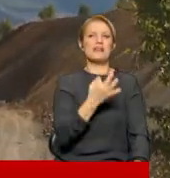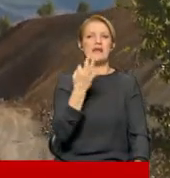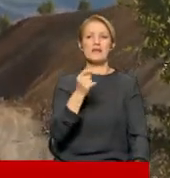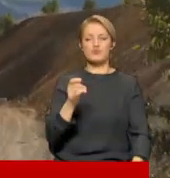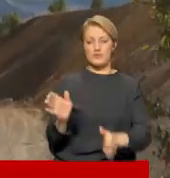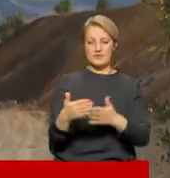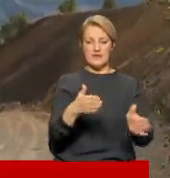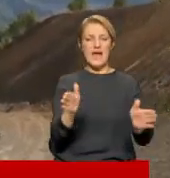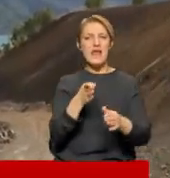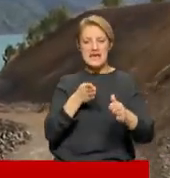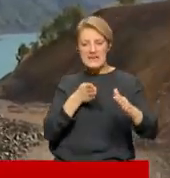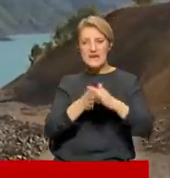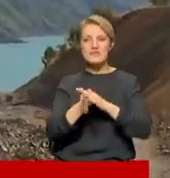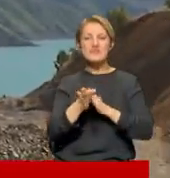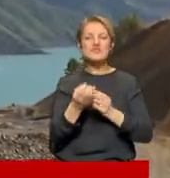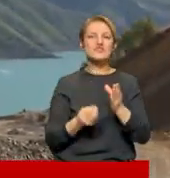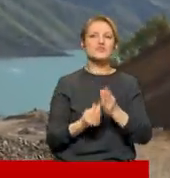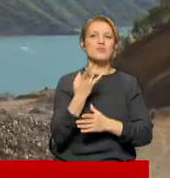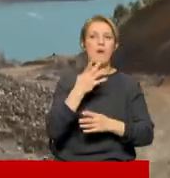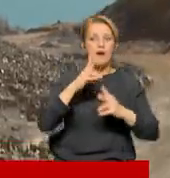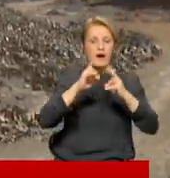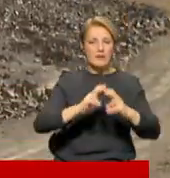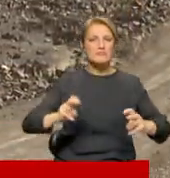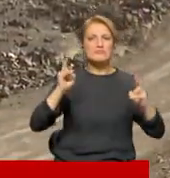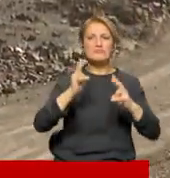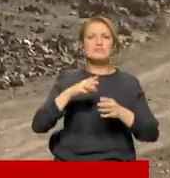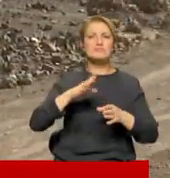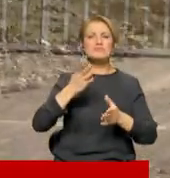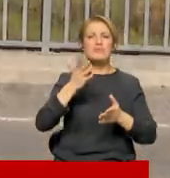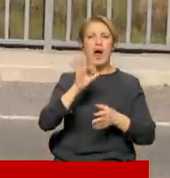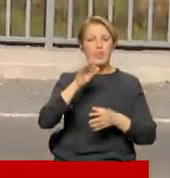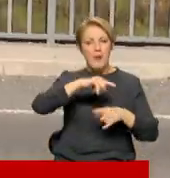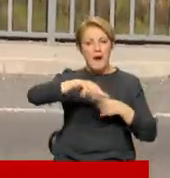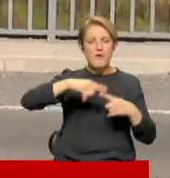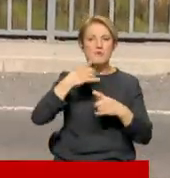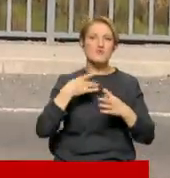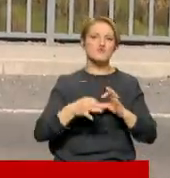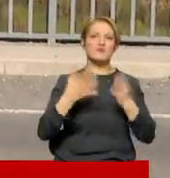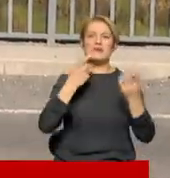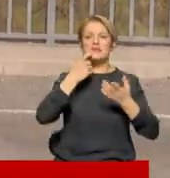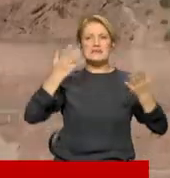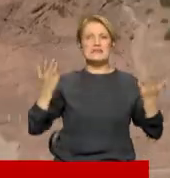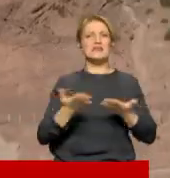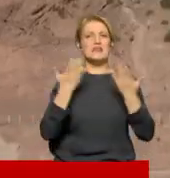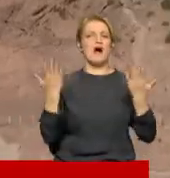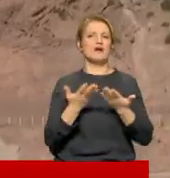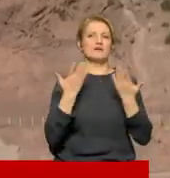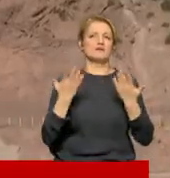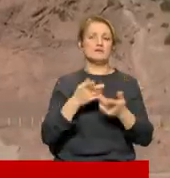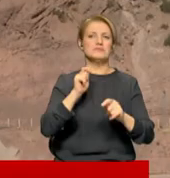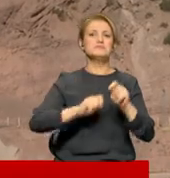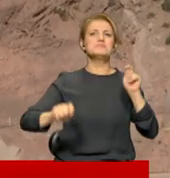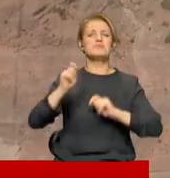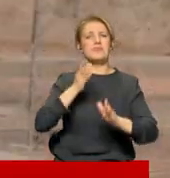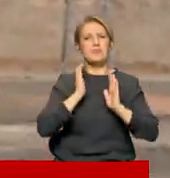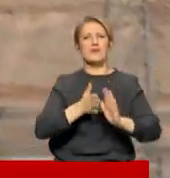dereye girmiş hiç bir türlü çıkmıyor Ne yaptık da hazine mi arıyorlar yol mu yapıyorlar bir türlü çözemedik yıllardır yapımı süren ve sadece bir yıl